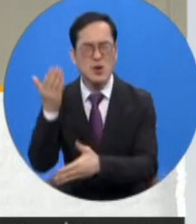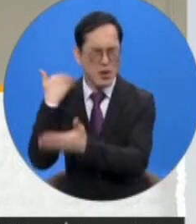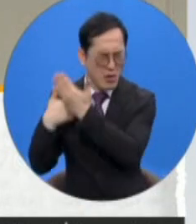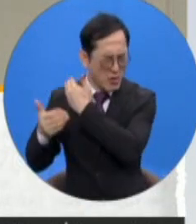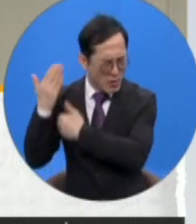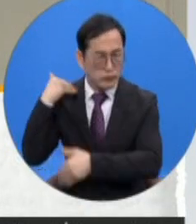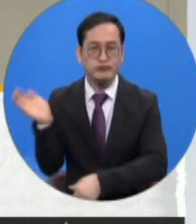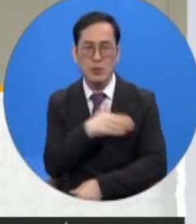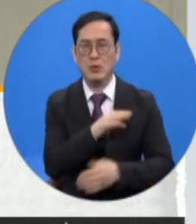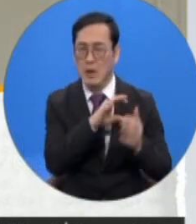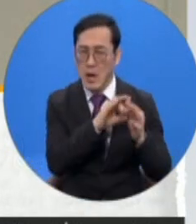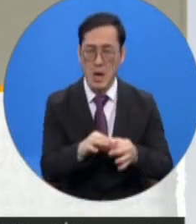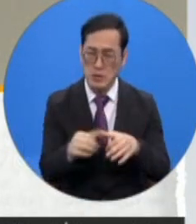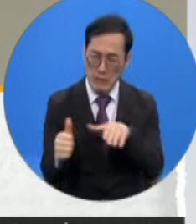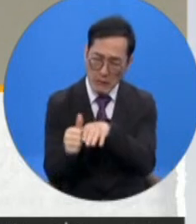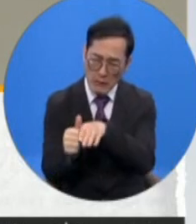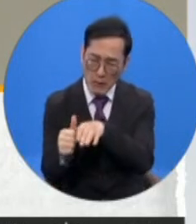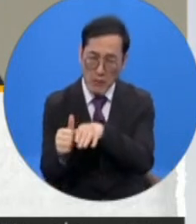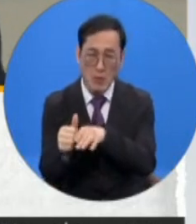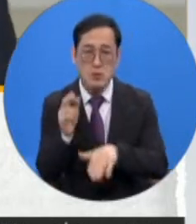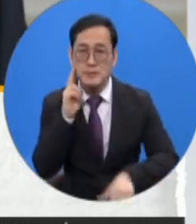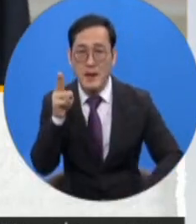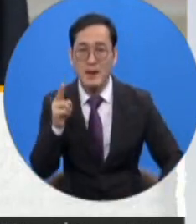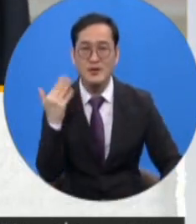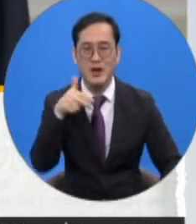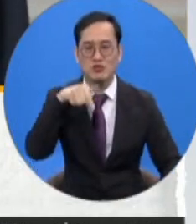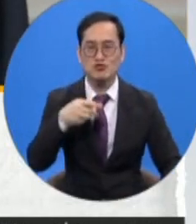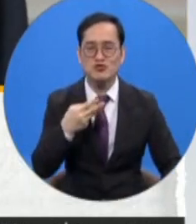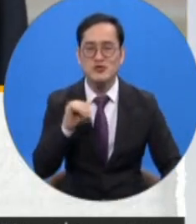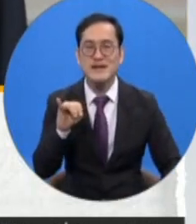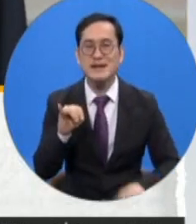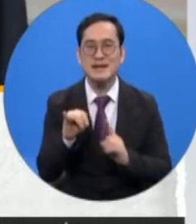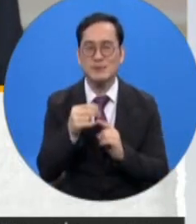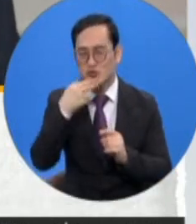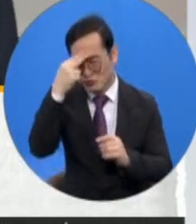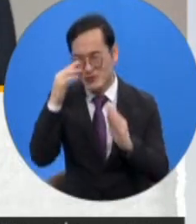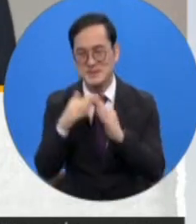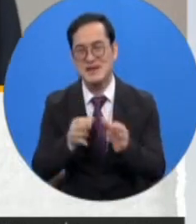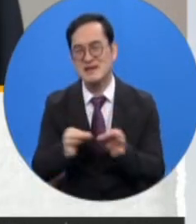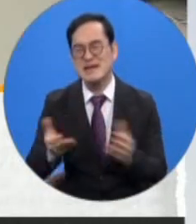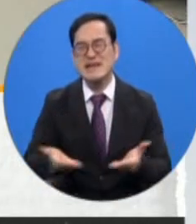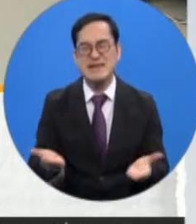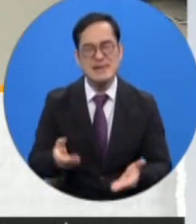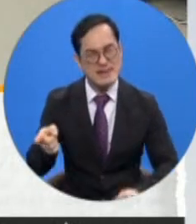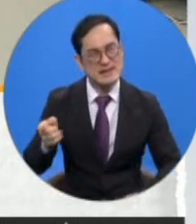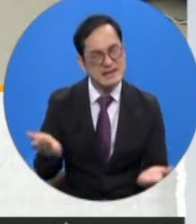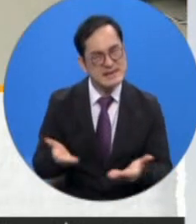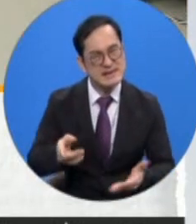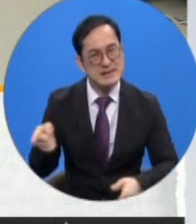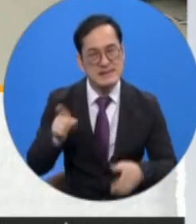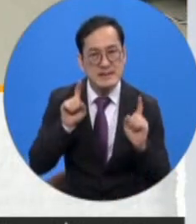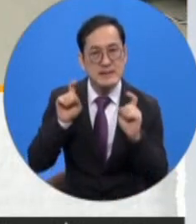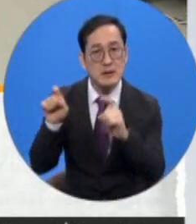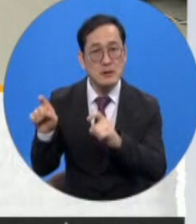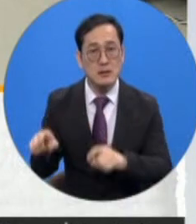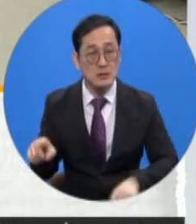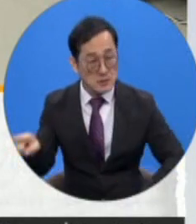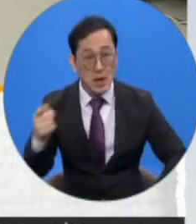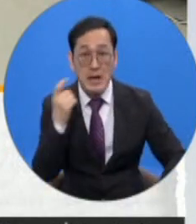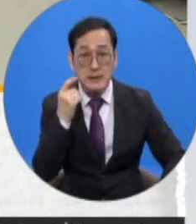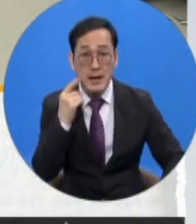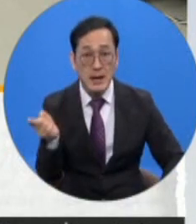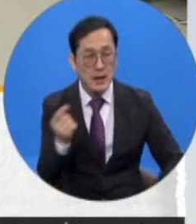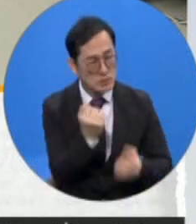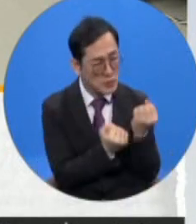있습니다. 특히 진짜 입에 담기도 힘든 줄리 같은 이 과거의 유흥업소 논란 같은 경우는 100% 사실이